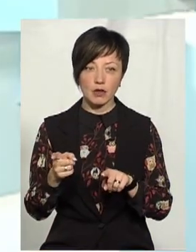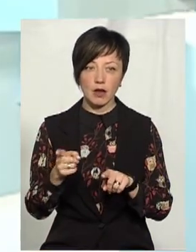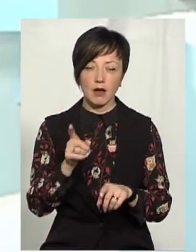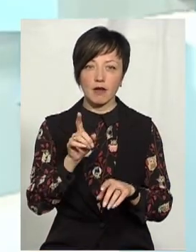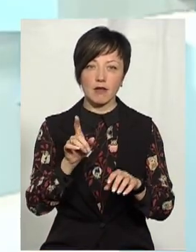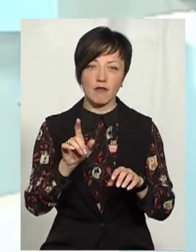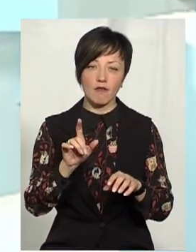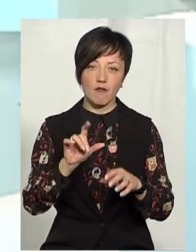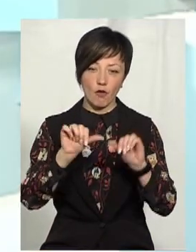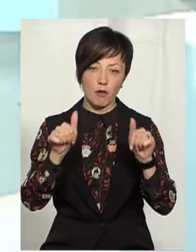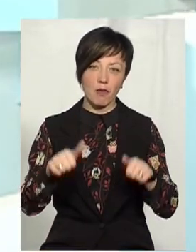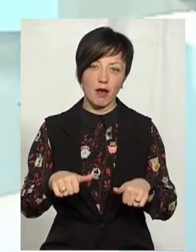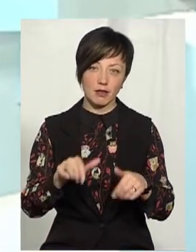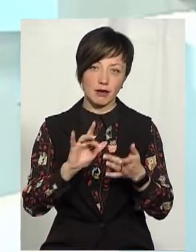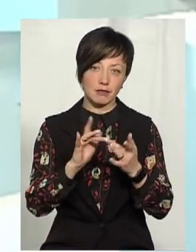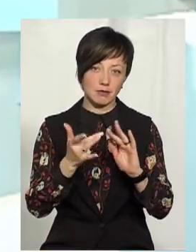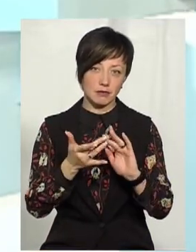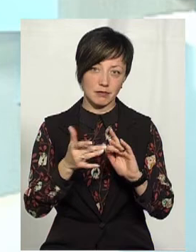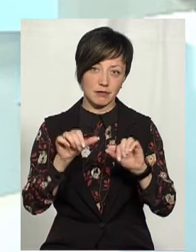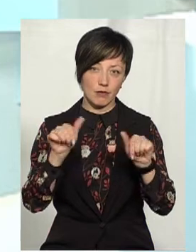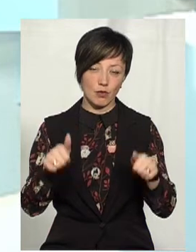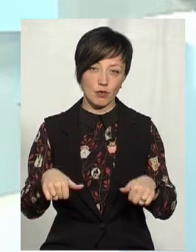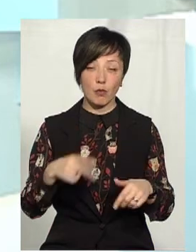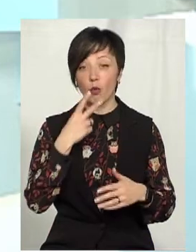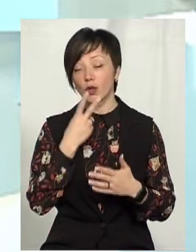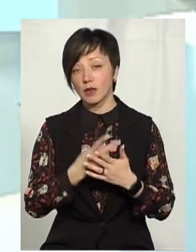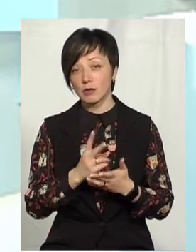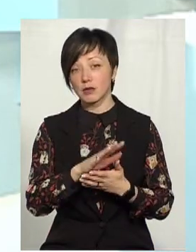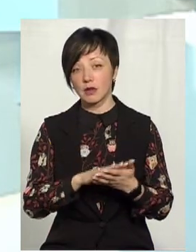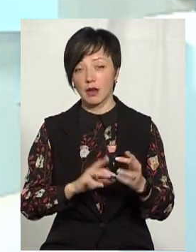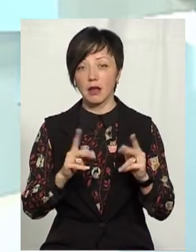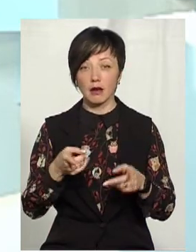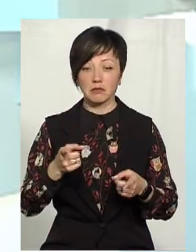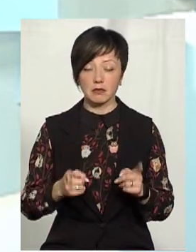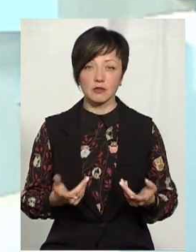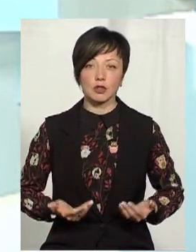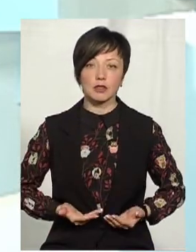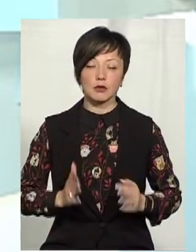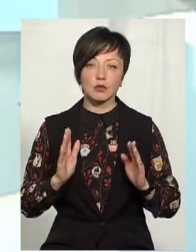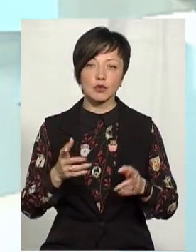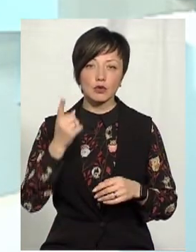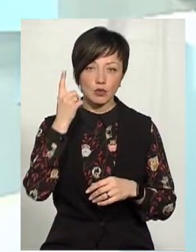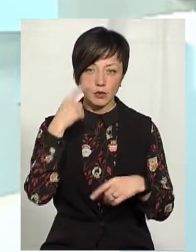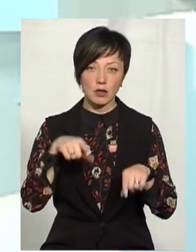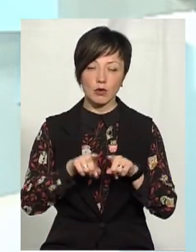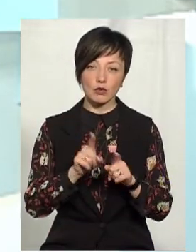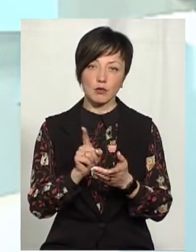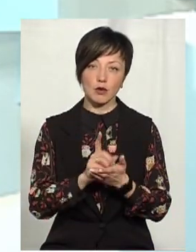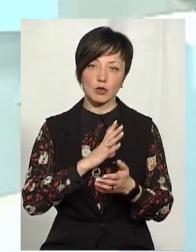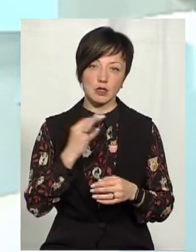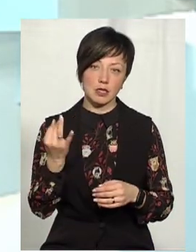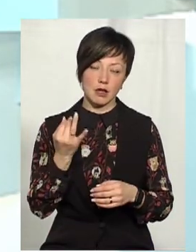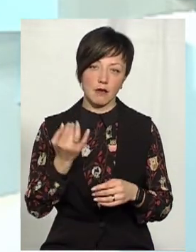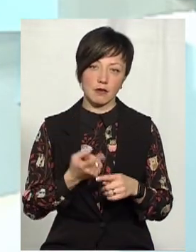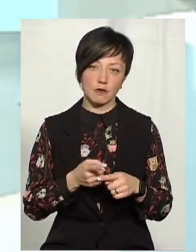в електронний варіант, в електронну форму. Ну, подивимось, як це буде на практиці, але я думаю, що вони також мають бути в цьому